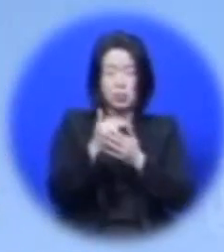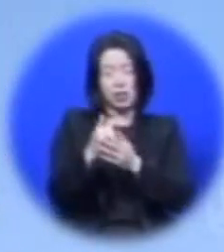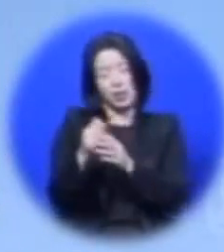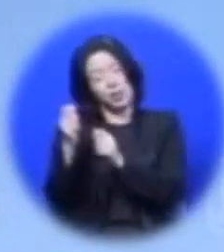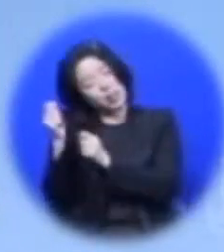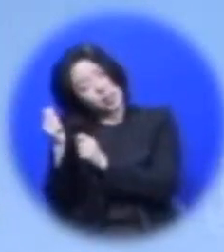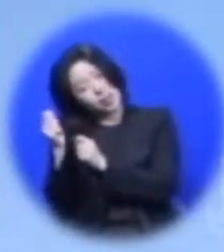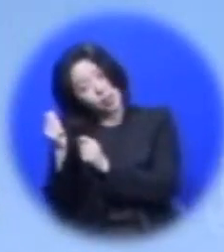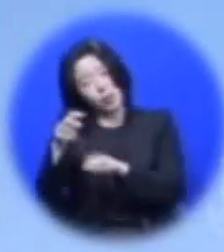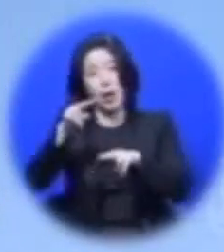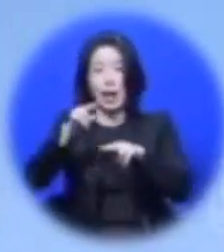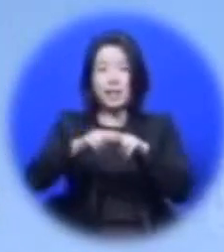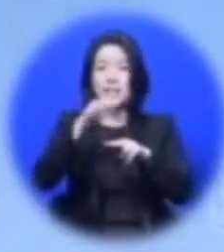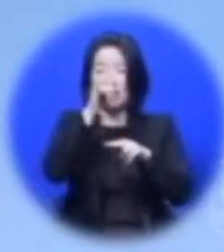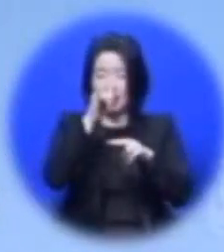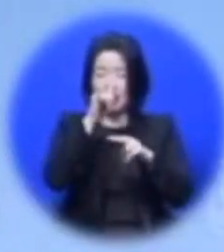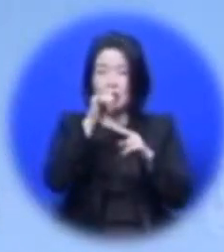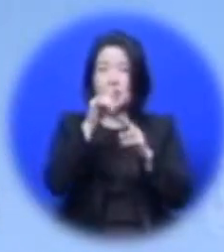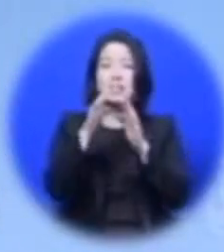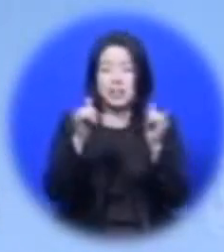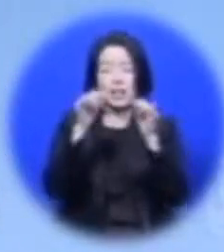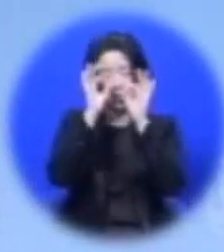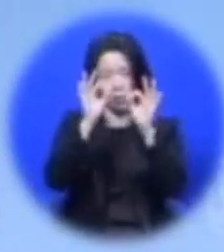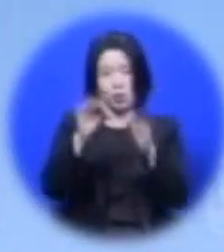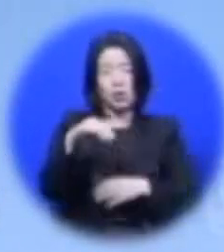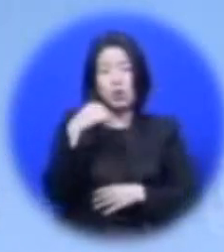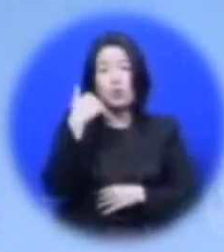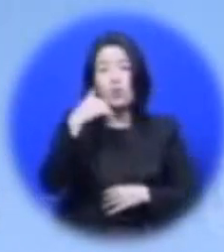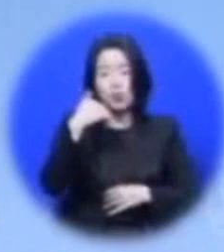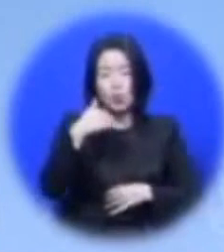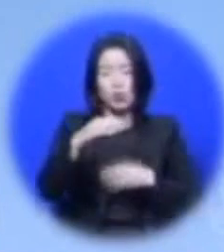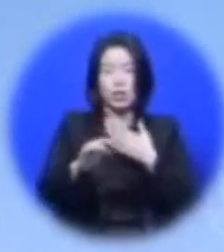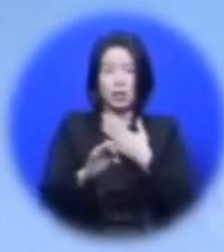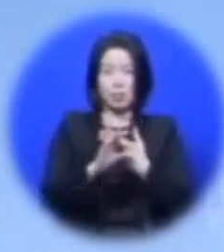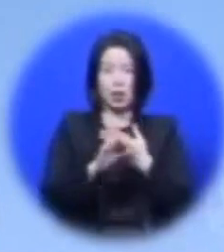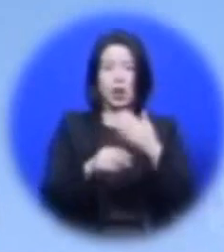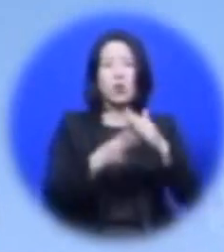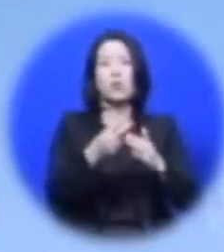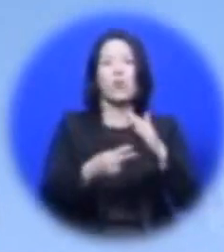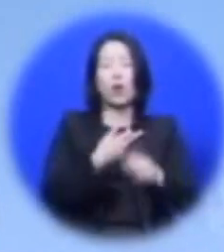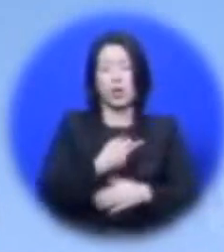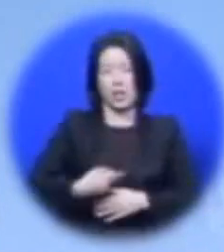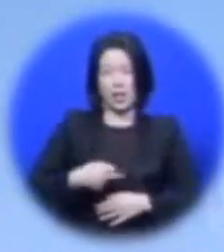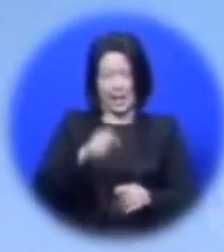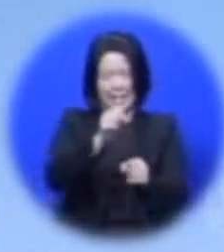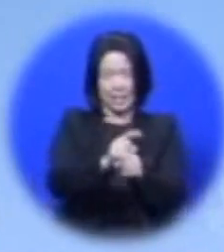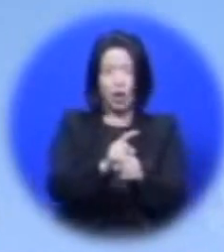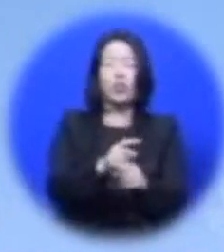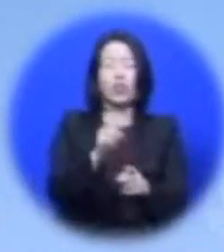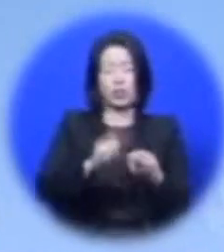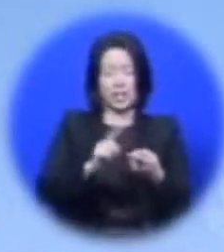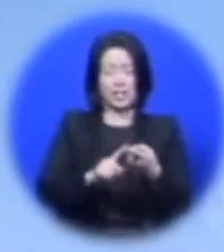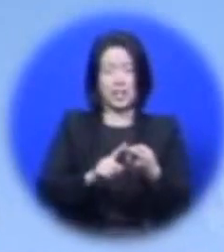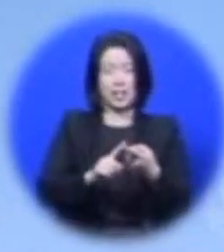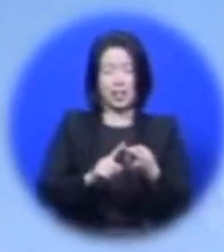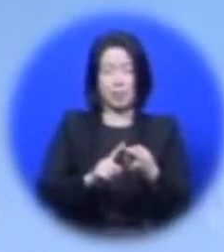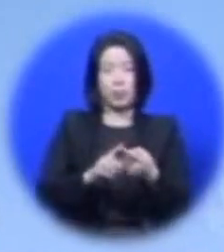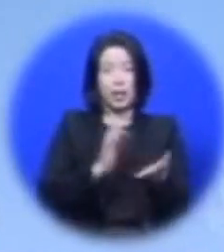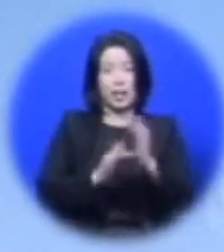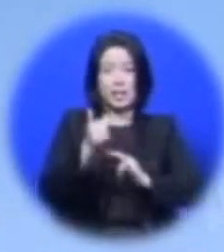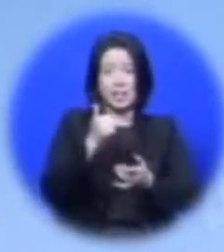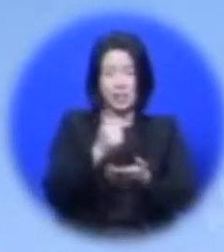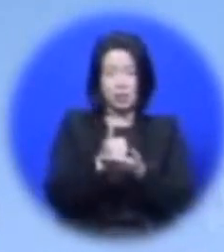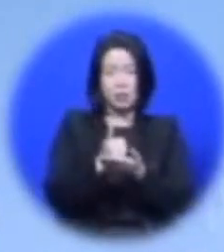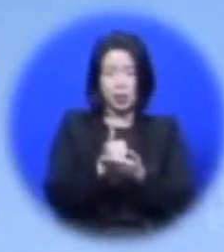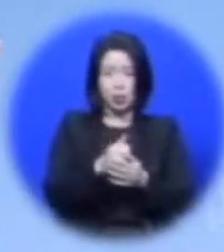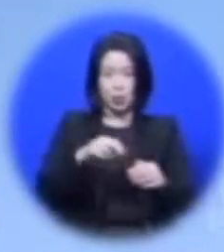있습니다. 요한 사도예요. 요한 사도의 성격이 그렇습니다. 그러니까 요한 사도는 예수님하고 다닐 때 늘